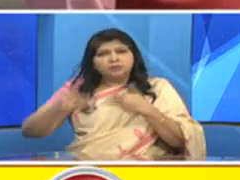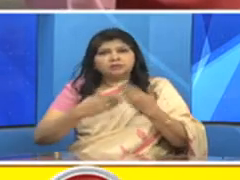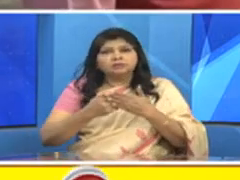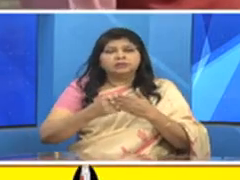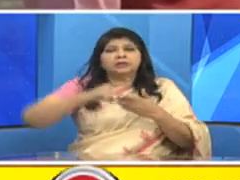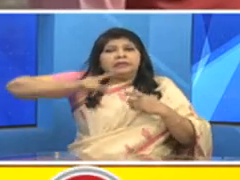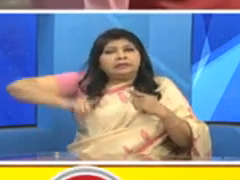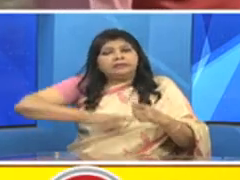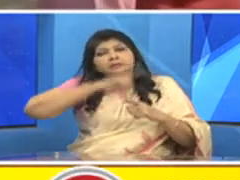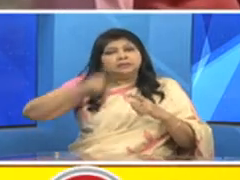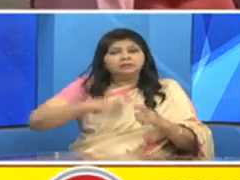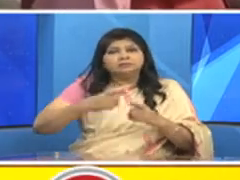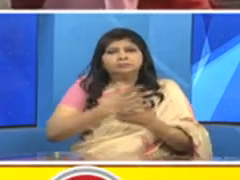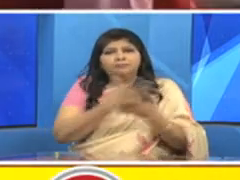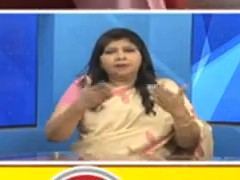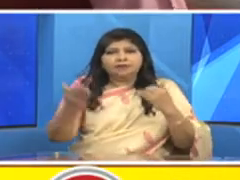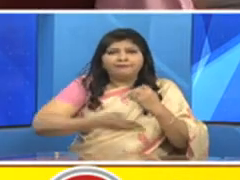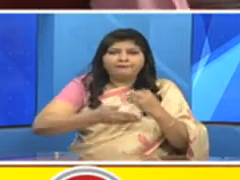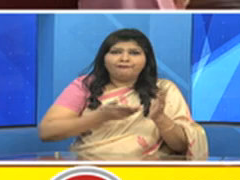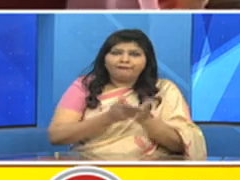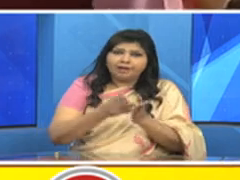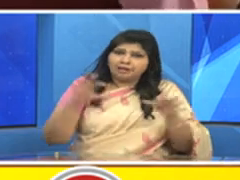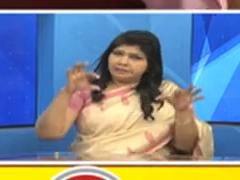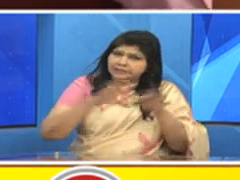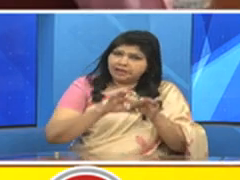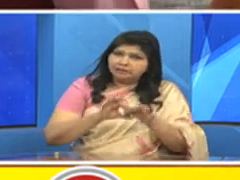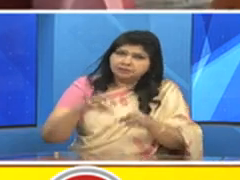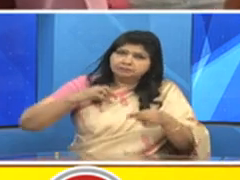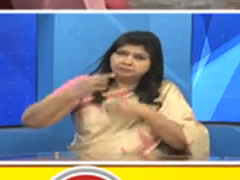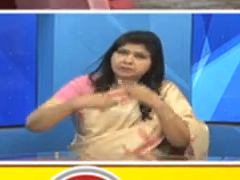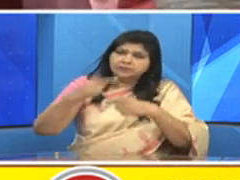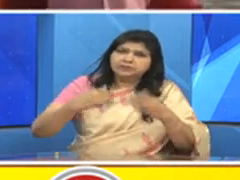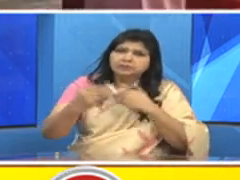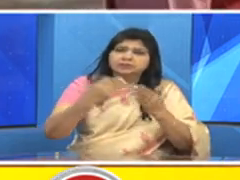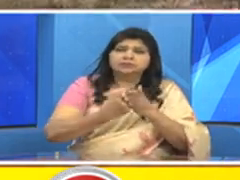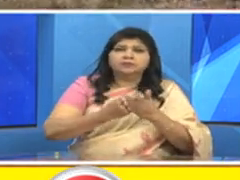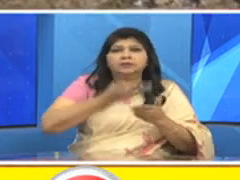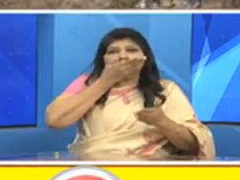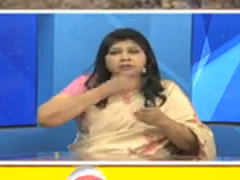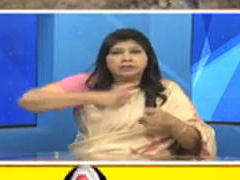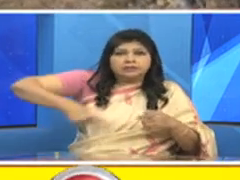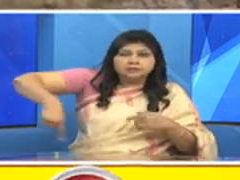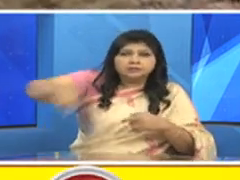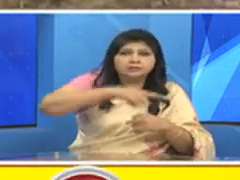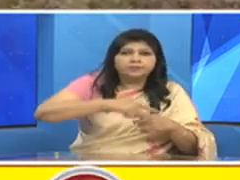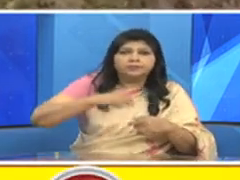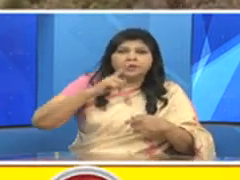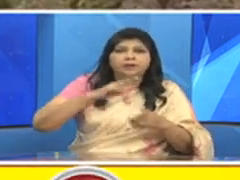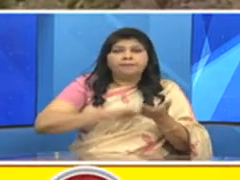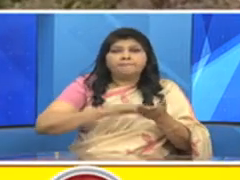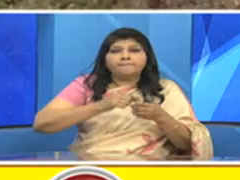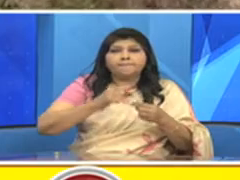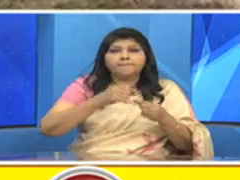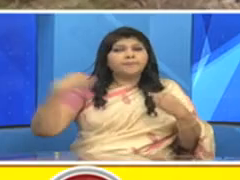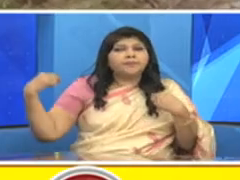एक के बाद एक कई गांव आपस में जुड़ते चले गए। इन्होंने झील के चारों ओर 1 मीटर ऊंचा